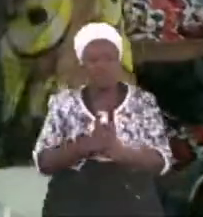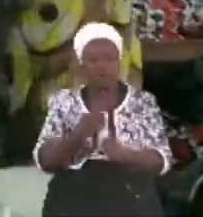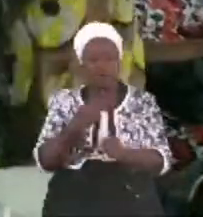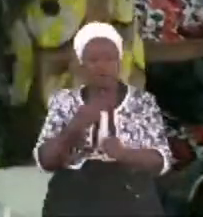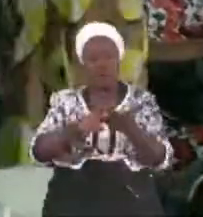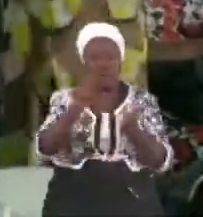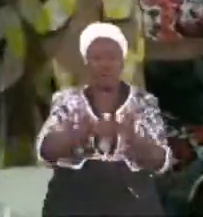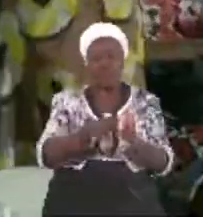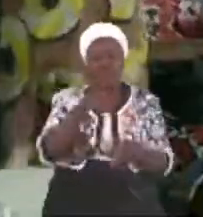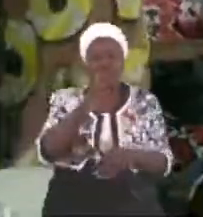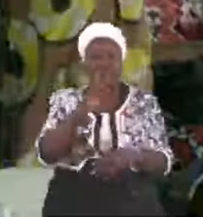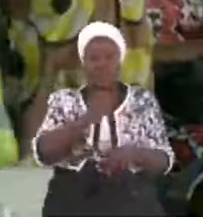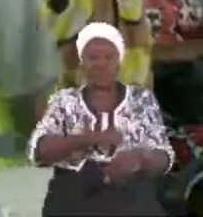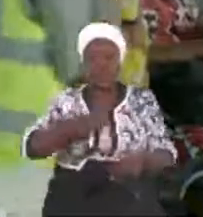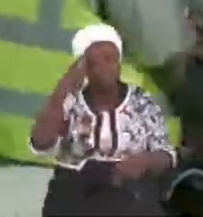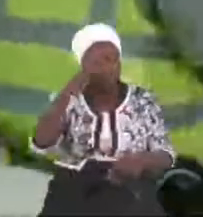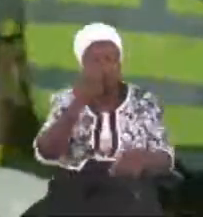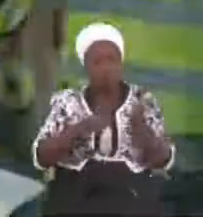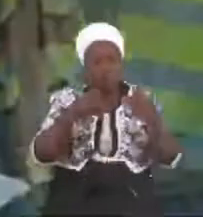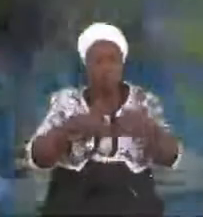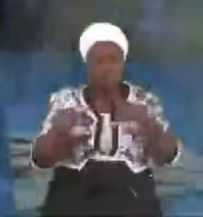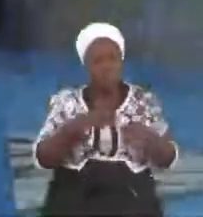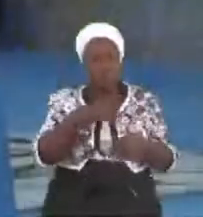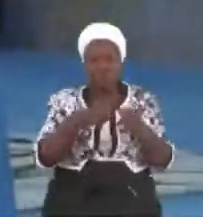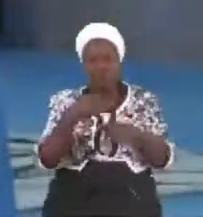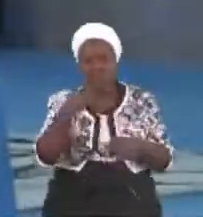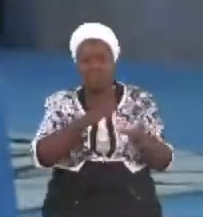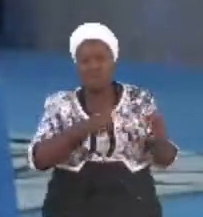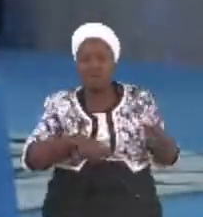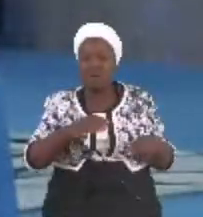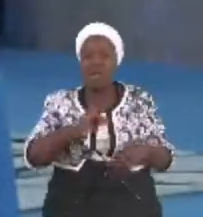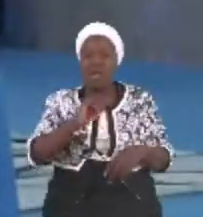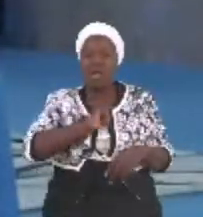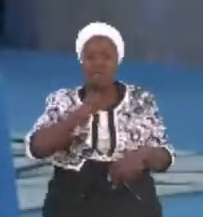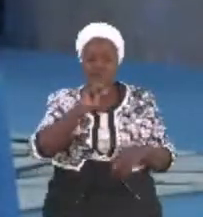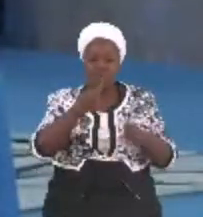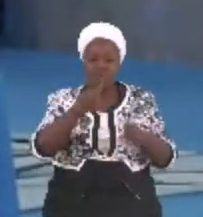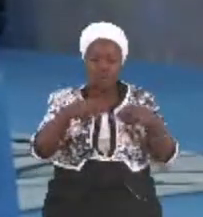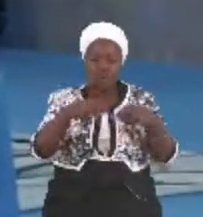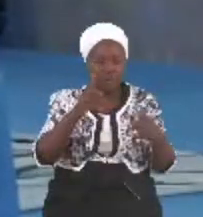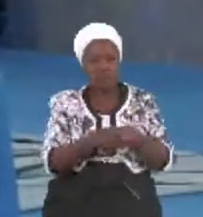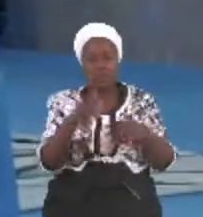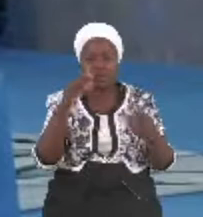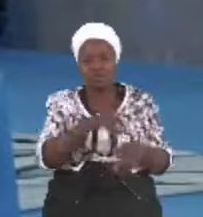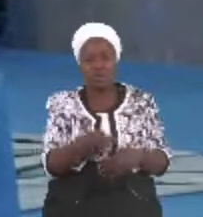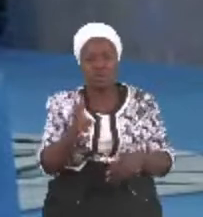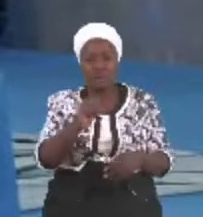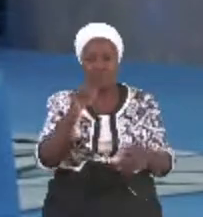tu as fait. Et tu parles au Seigneur. Tu ne veux plus retourner dans ces péchés. Je veux ton salut